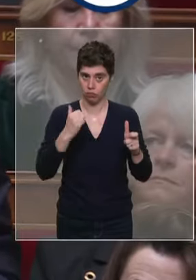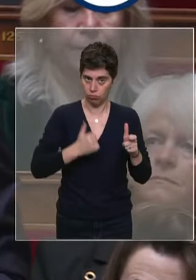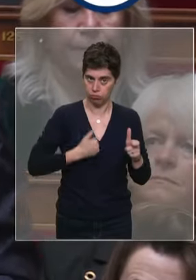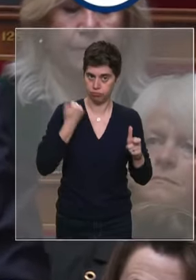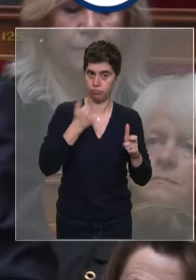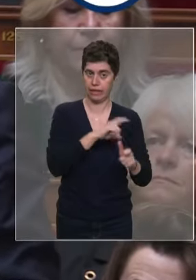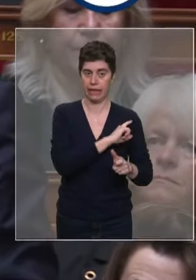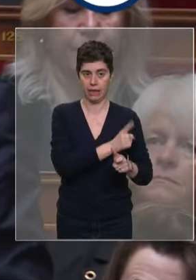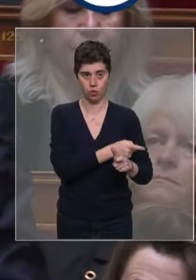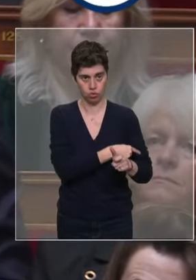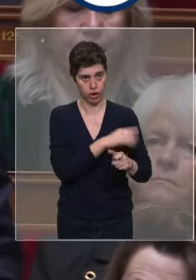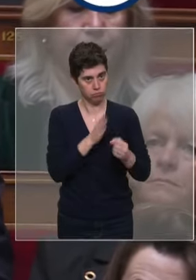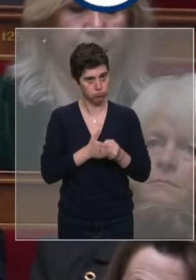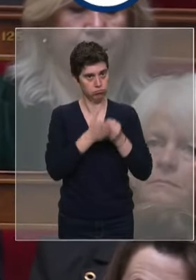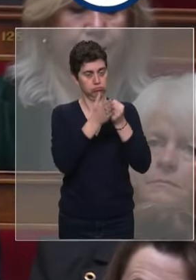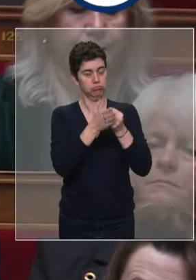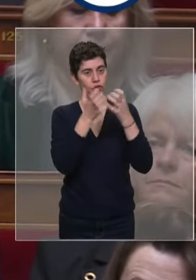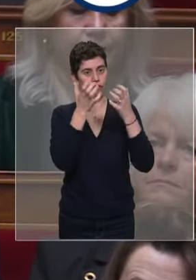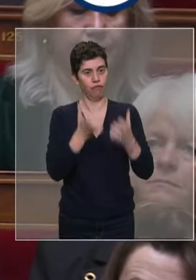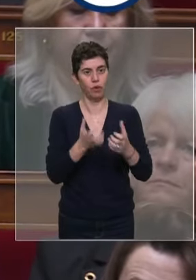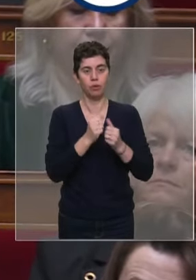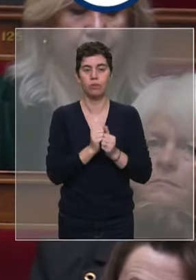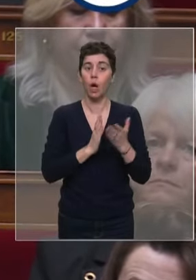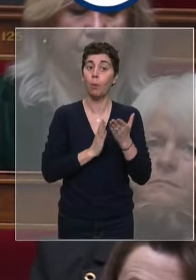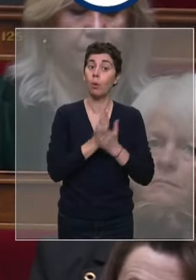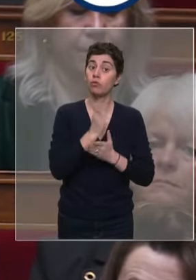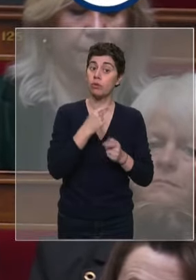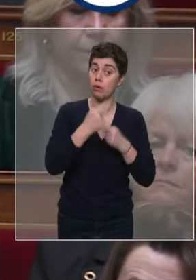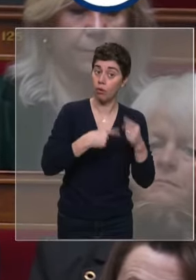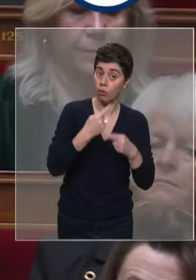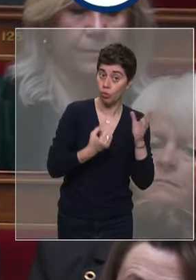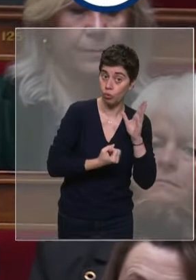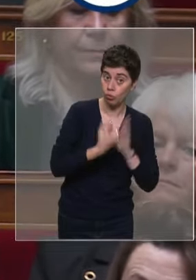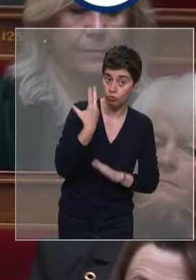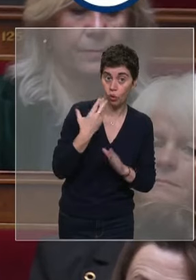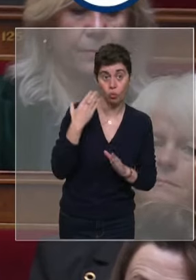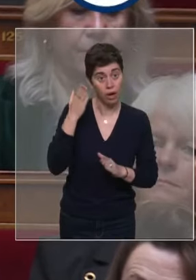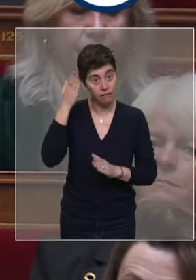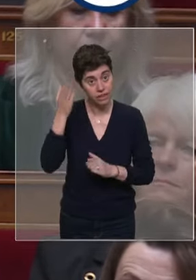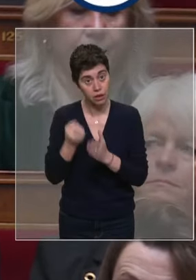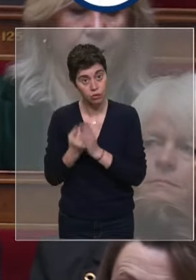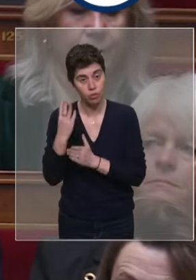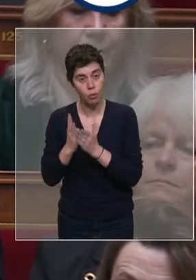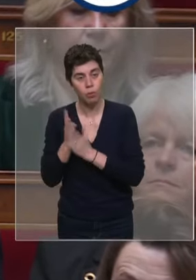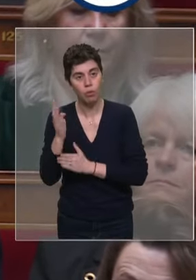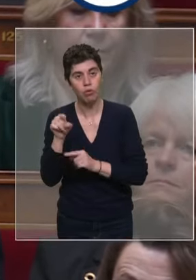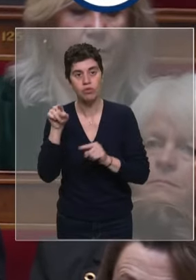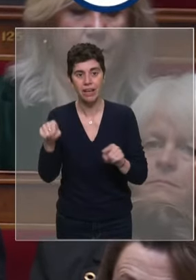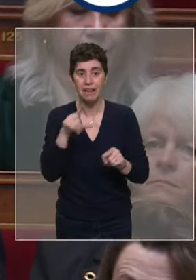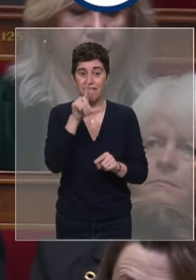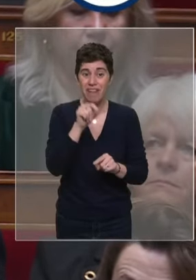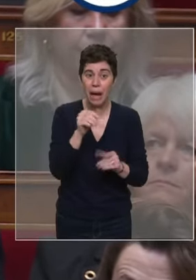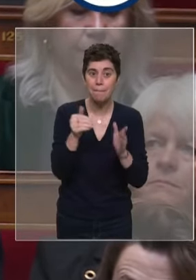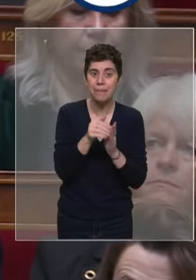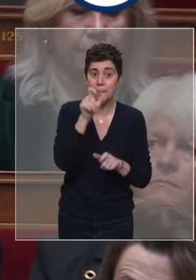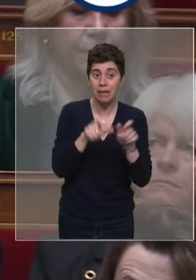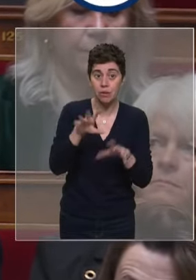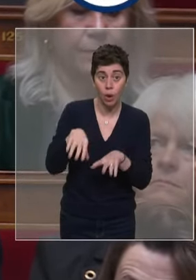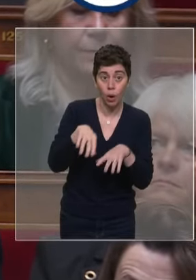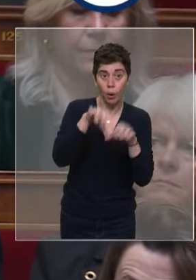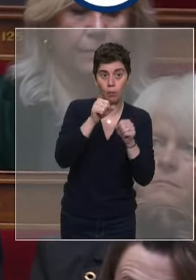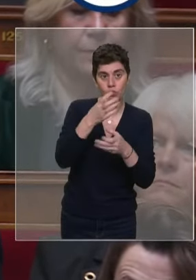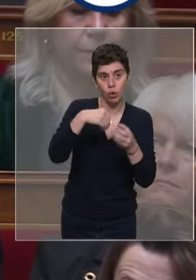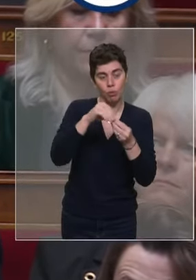et énergétique, ces nombreux projets en cours ou à venir permettront de créer plus de 20 000 emplois sur notre territoire d'ici